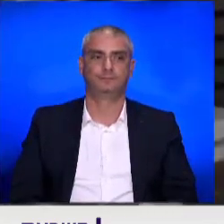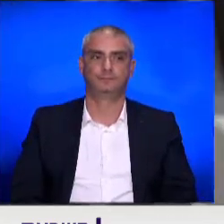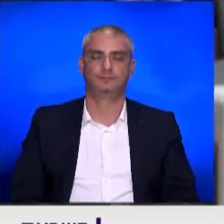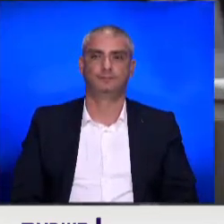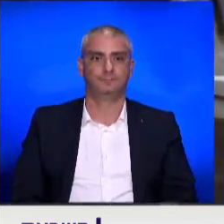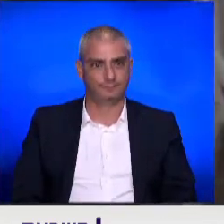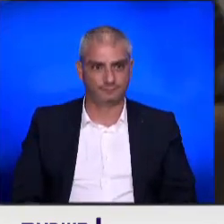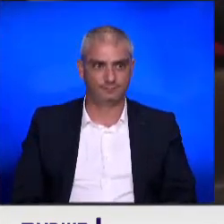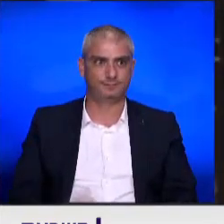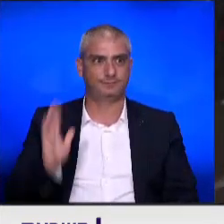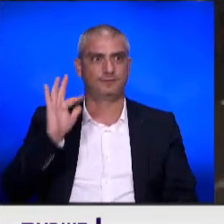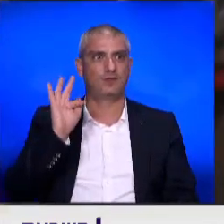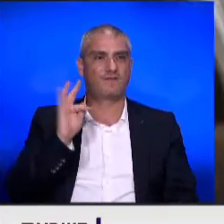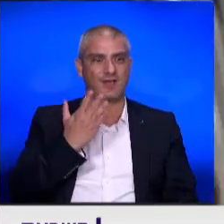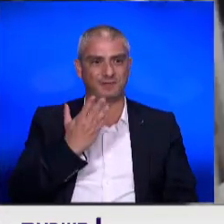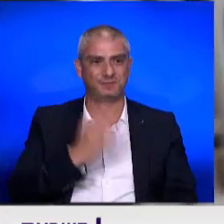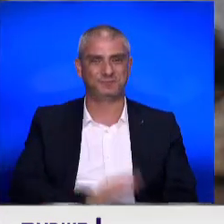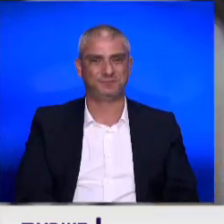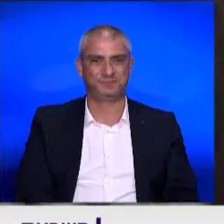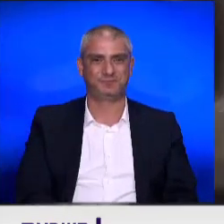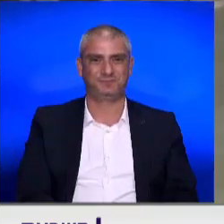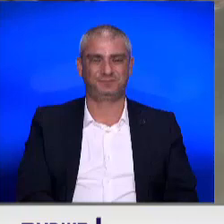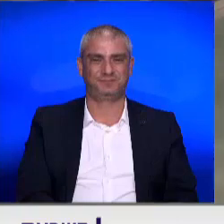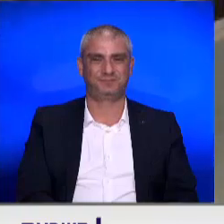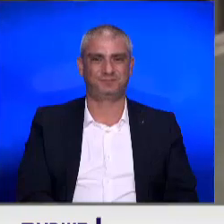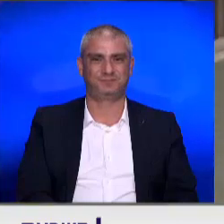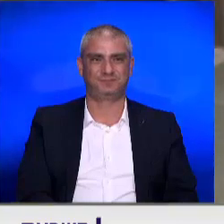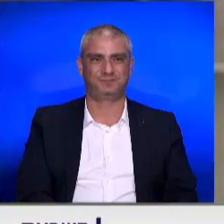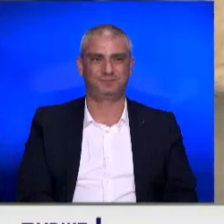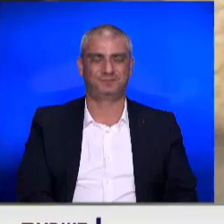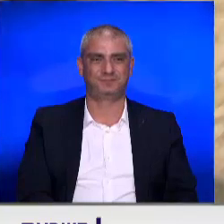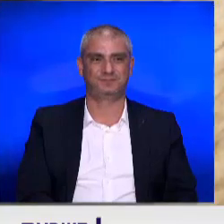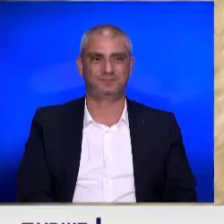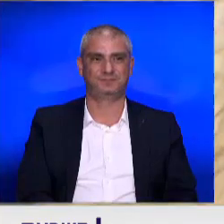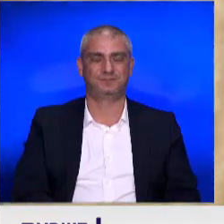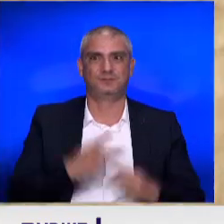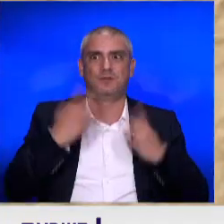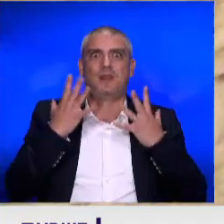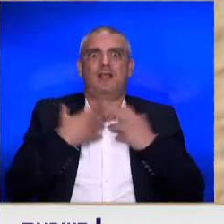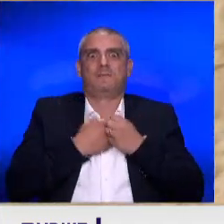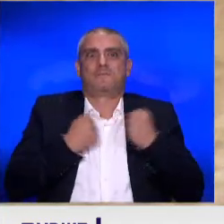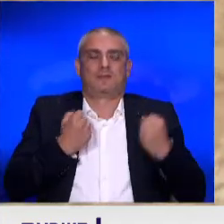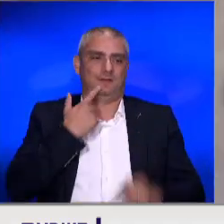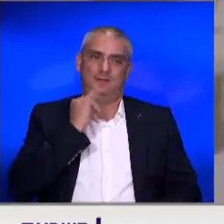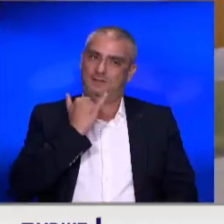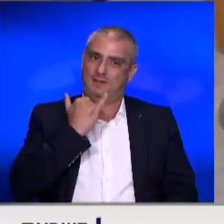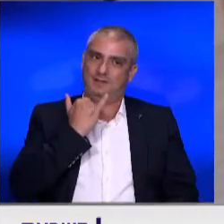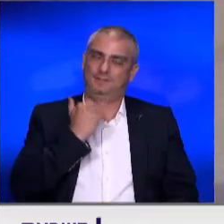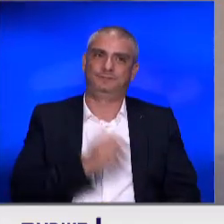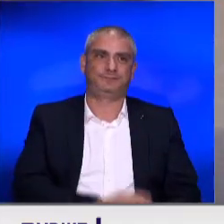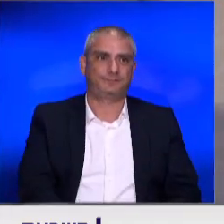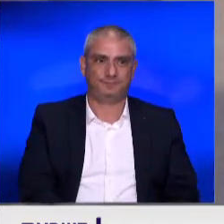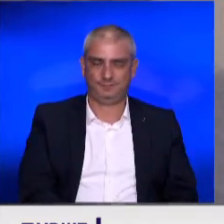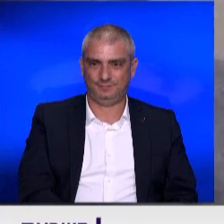אהלן, טובה. אה, איזה מקום. יום מלא חילורי עדה, לא? כן, כן. כן, כן.